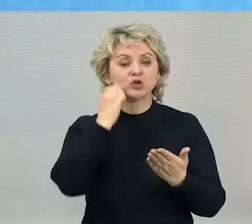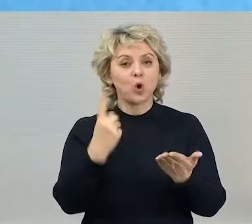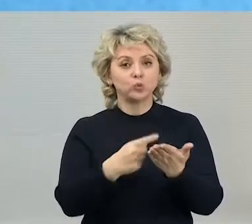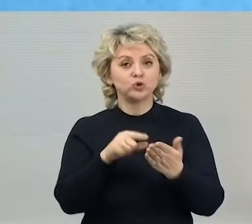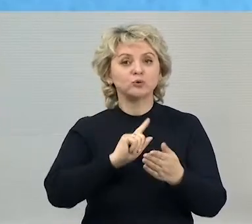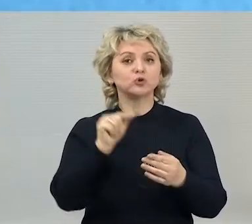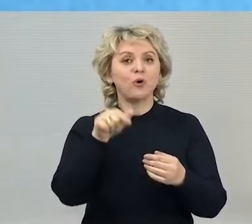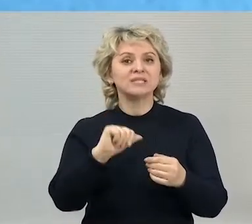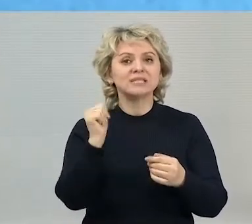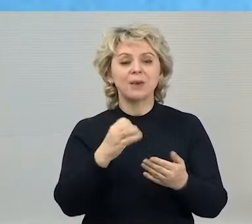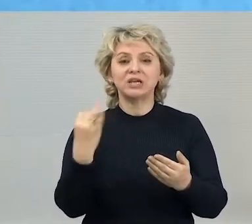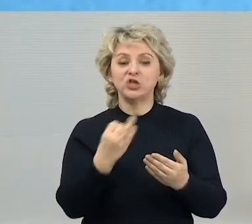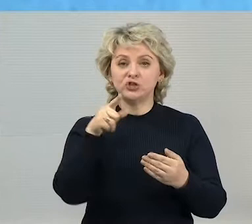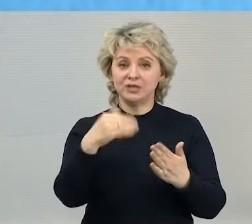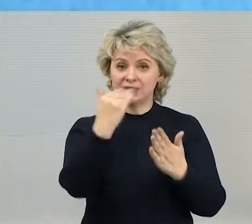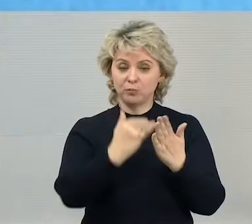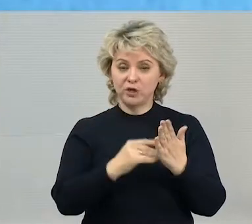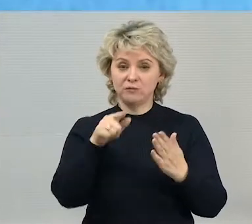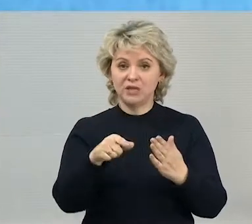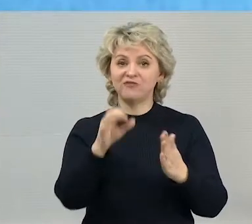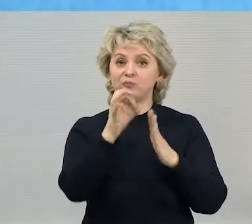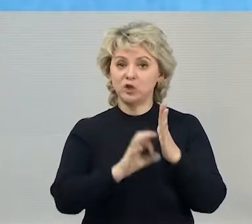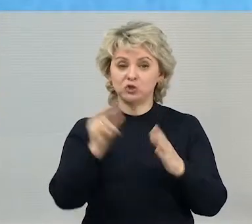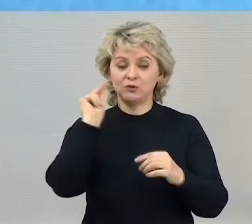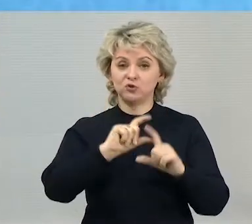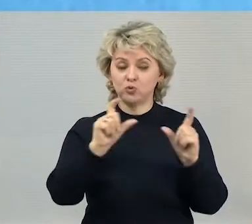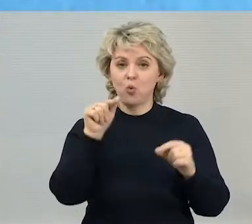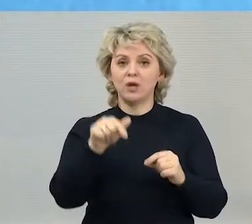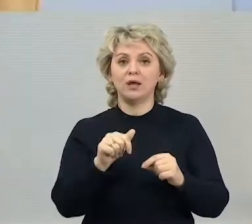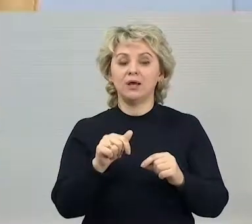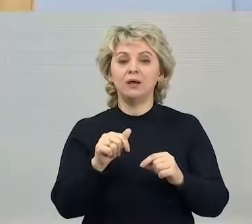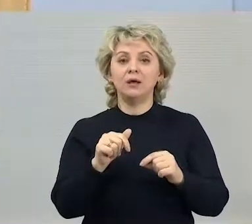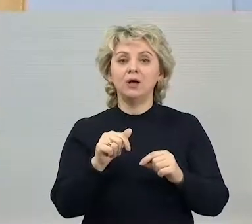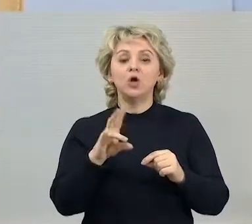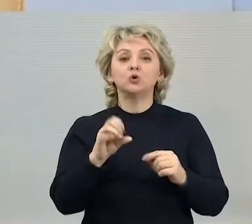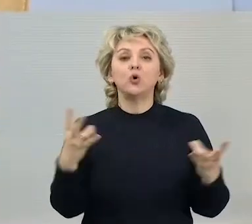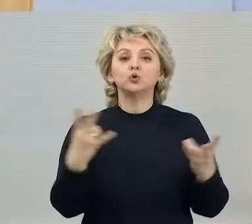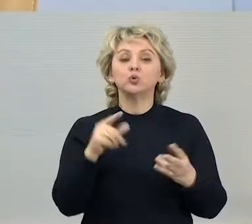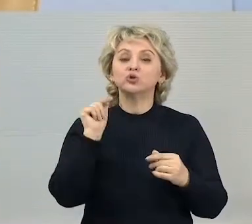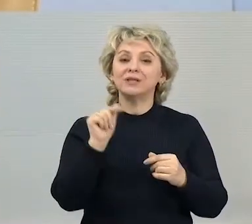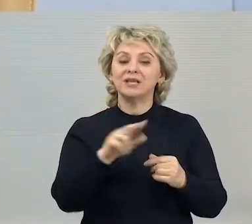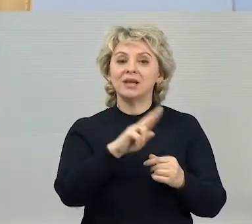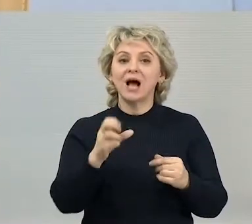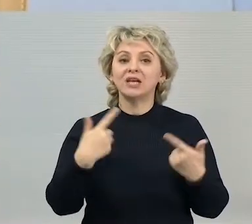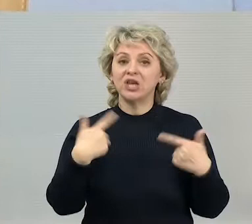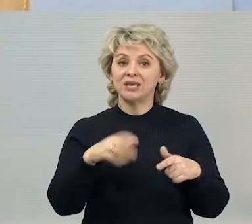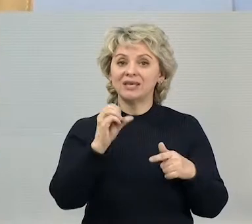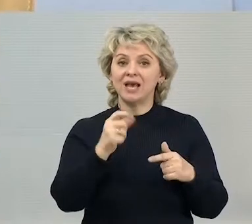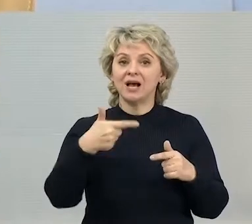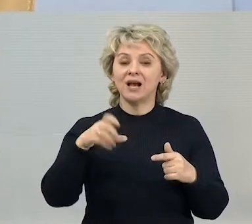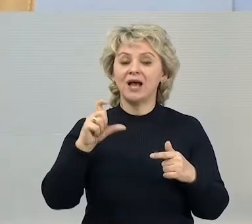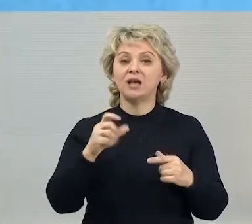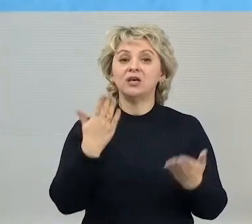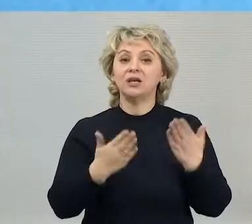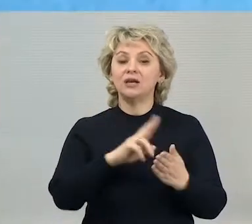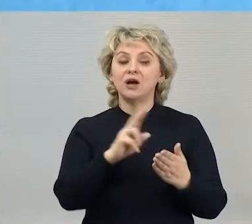так далее, что это один из самых интересных вообще предметов, в принципе, в школе. То есть, но нужен ли он как ЕГЭ? Или нет? Или